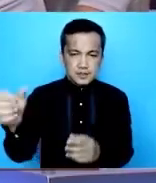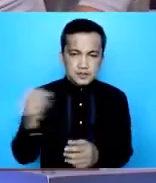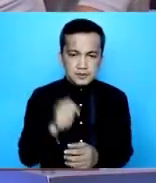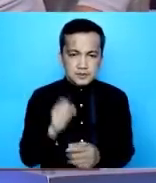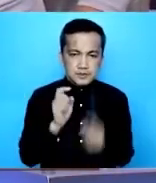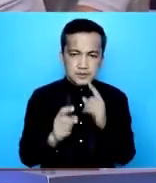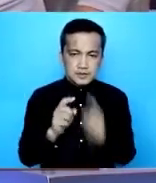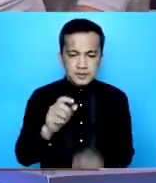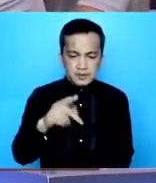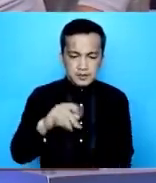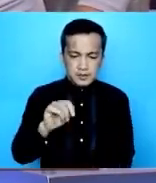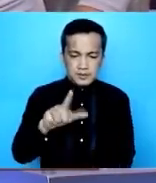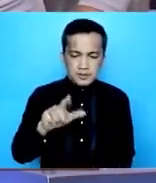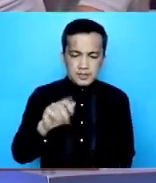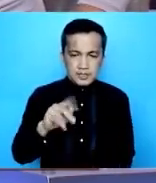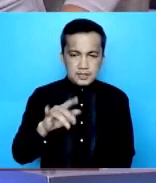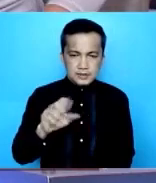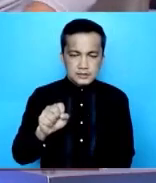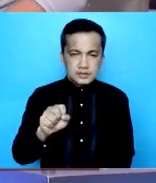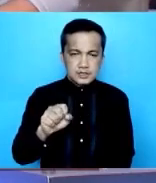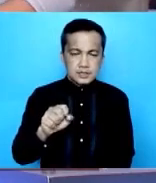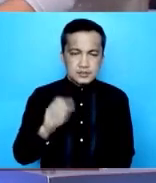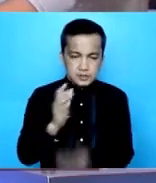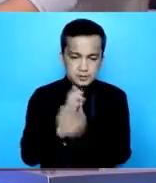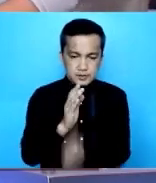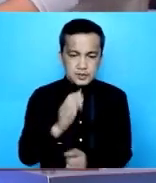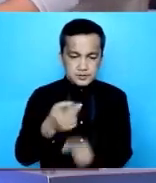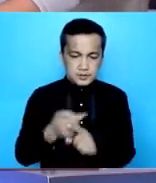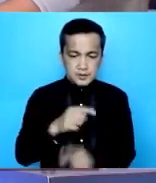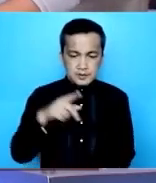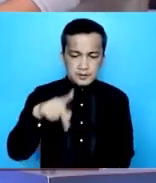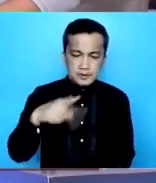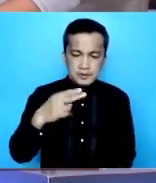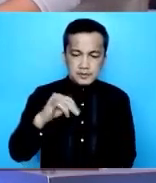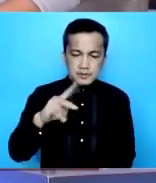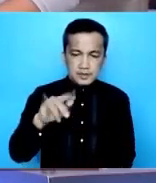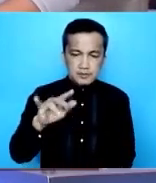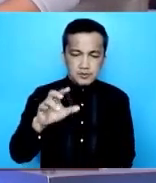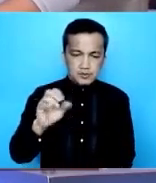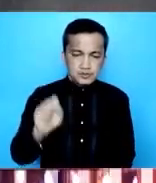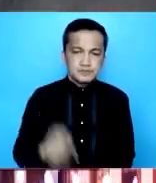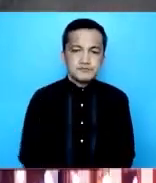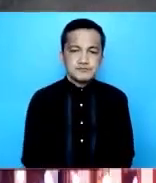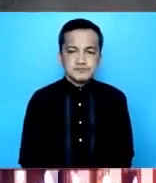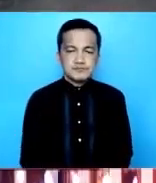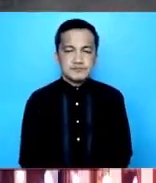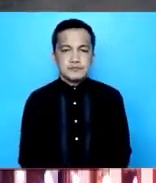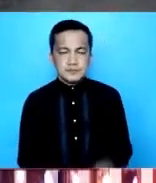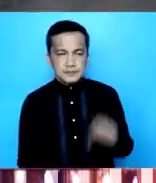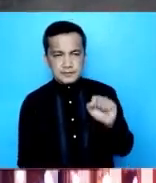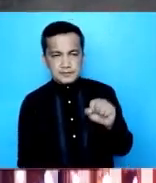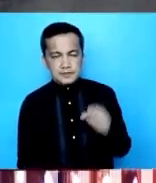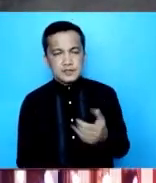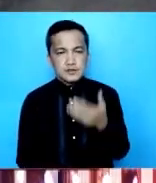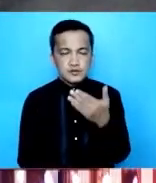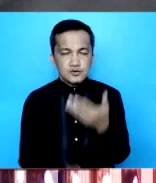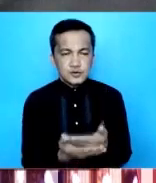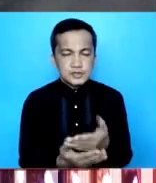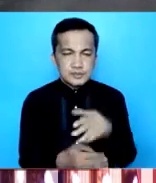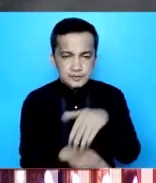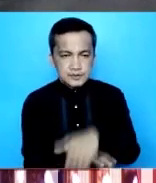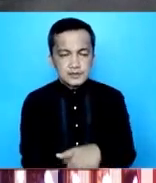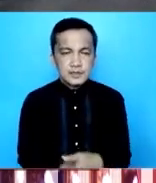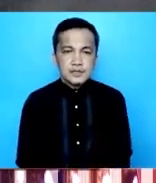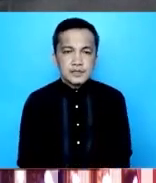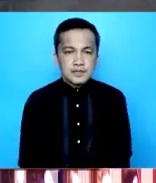resident volcanologist ng FIVOX. Magandang gabi po sa inyo, sir. Diri, sir. Yes po. Opo. Yes po. Magandang gabi po sa inyo at